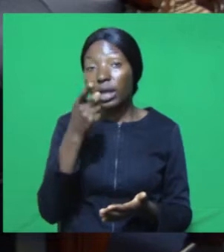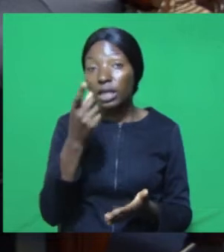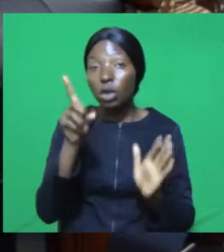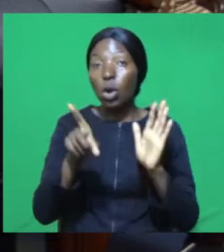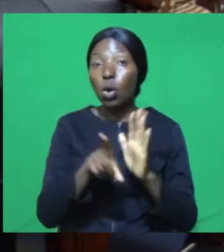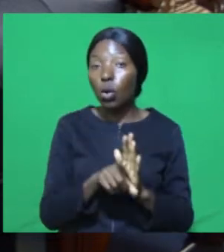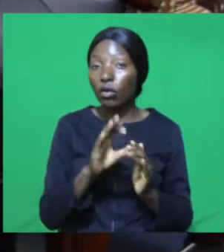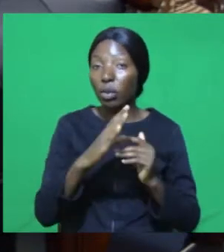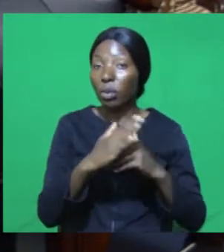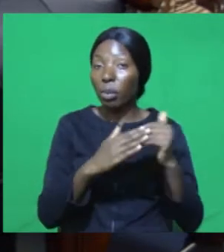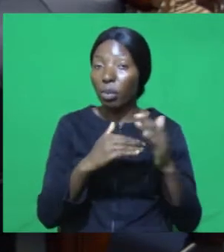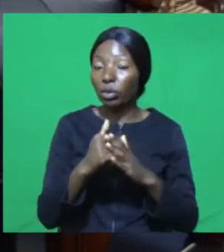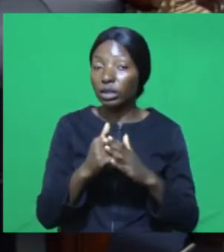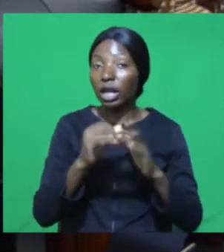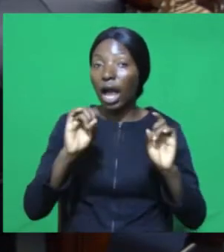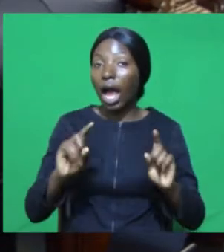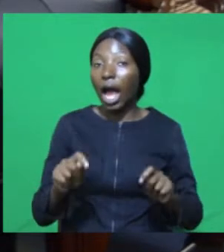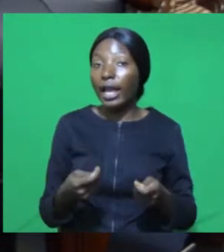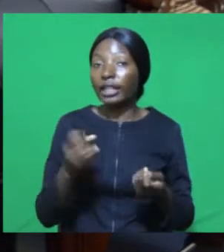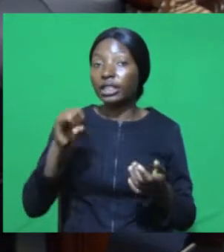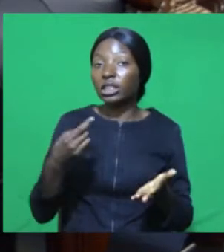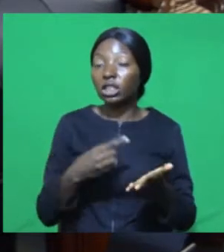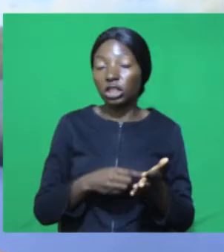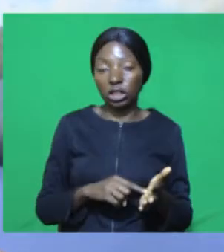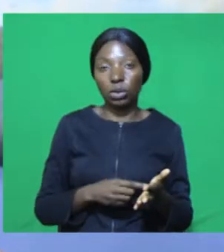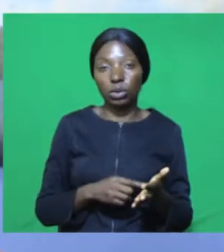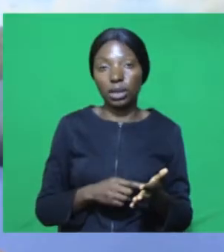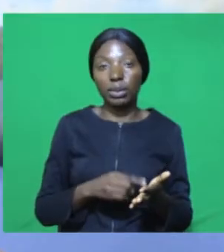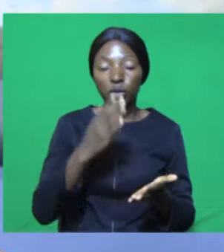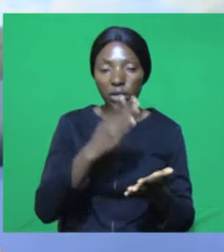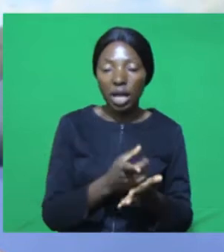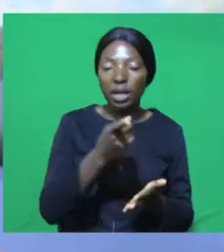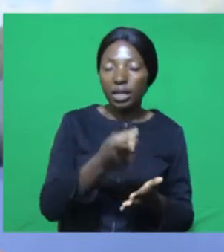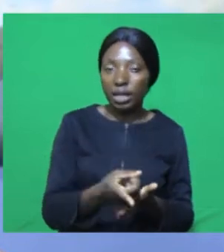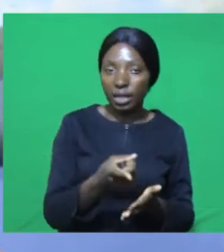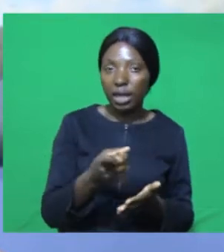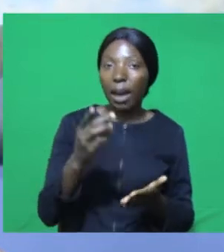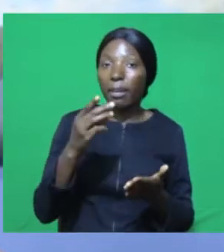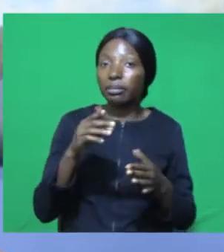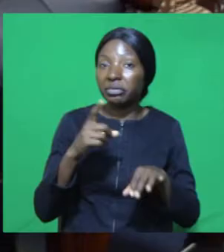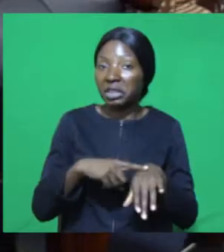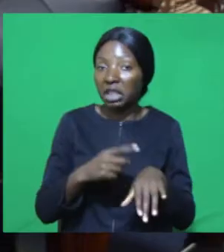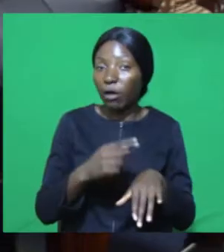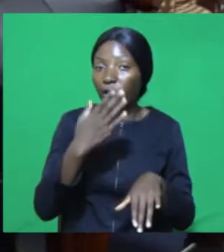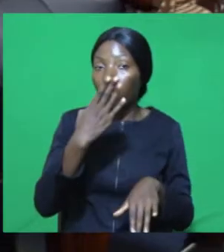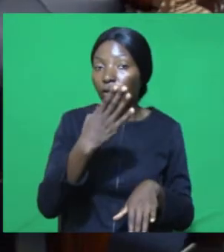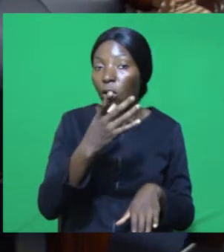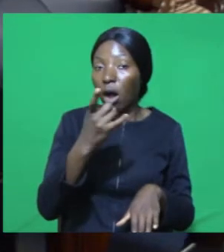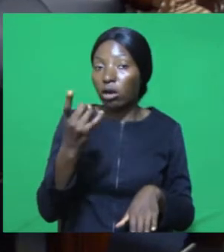ichi kuna Artaxerxes kuti vapatange period sekudzidzidza kwatiri